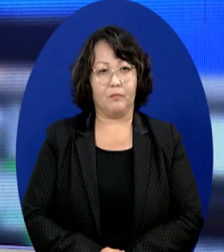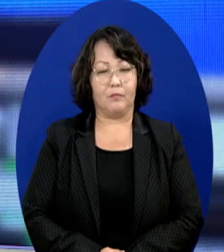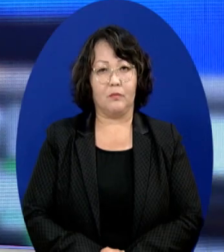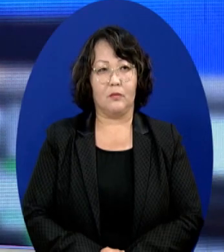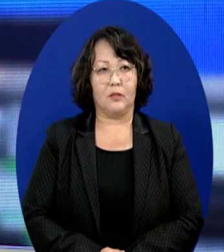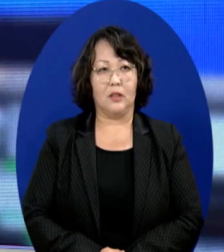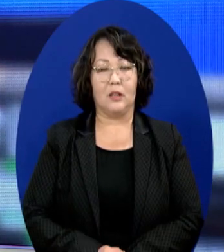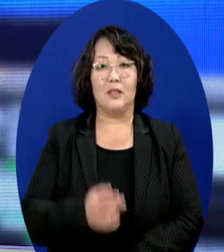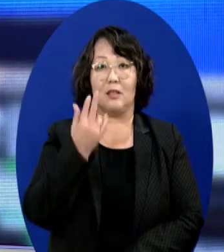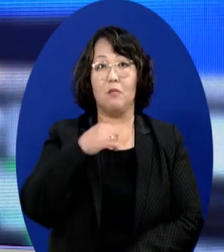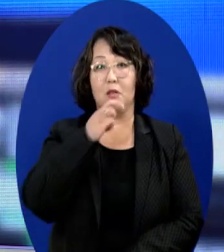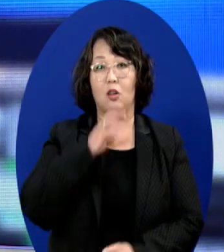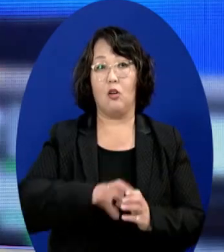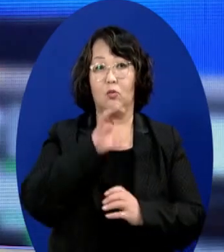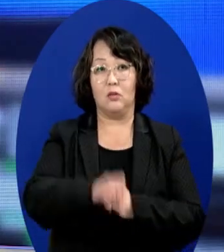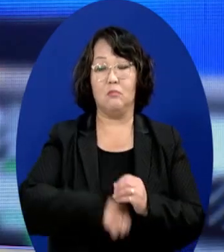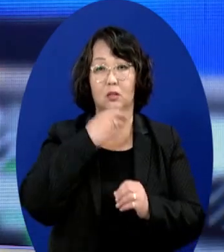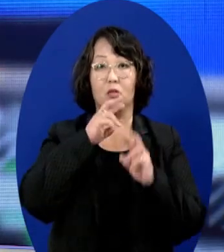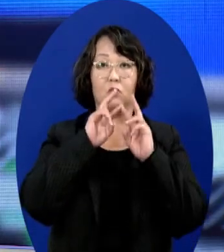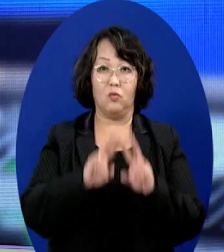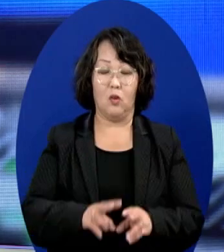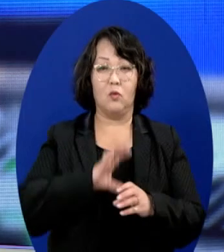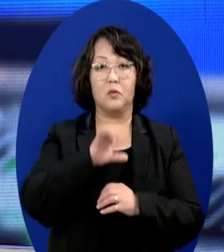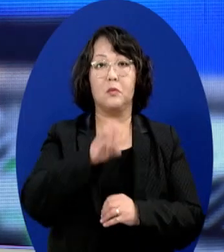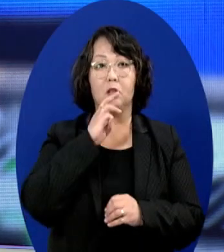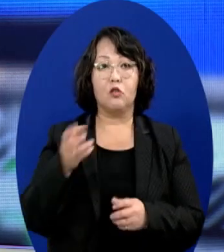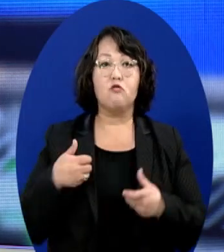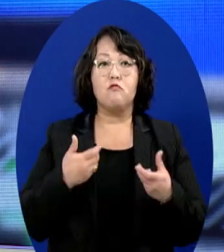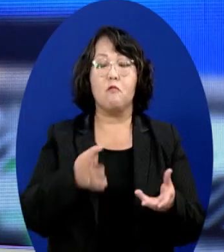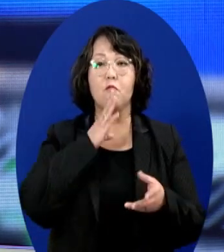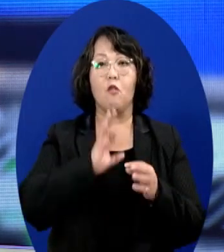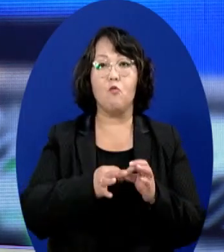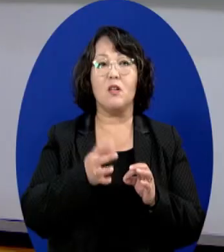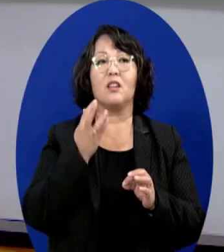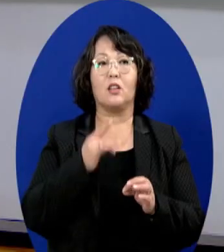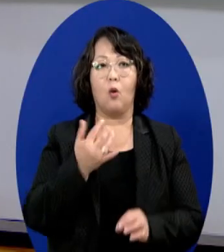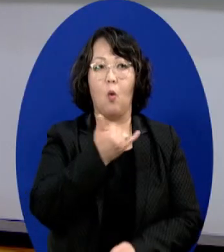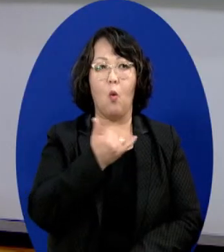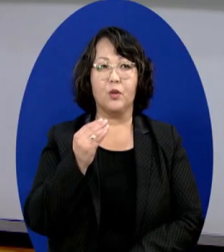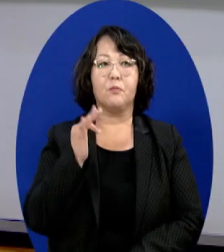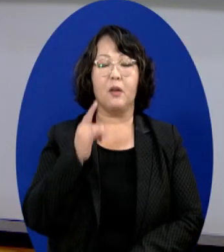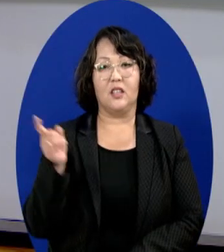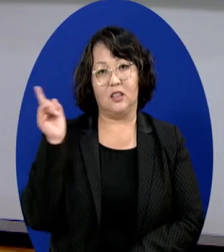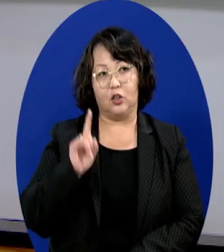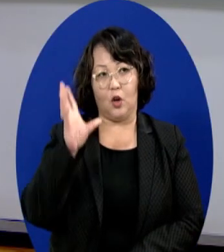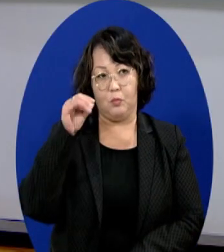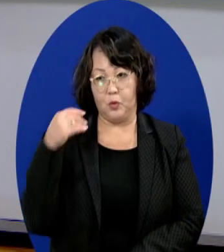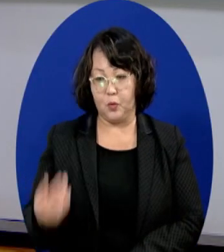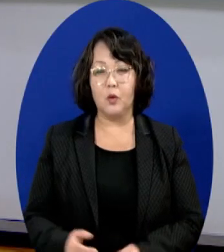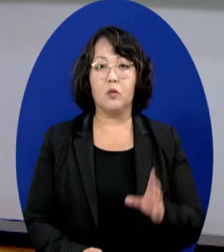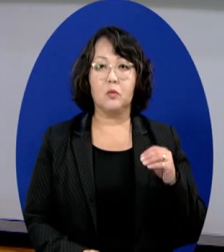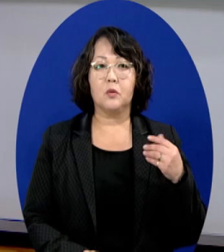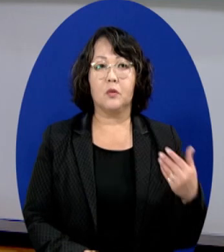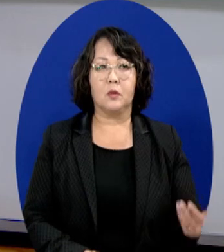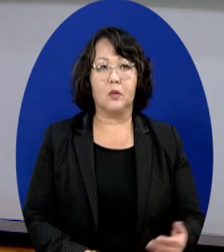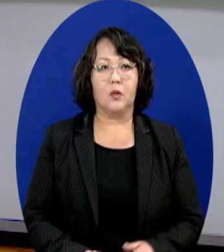Эрхэм үзэгчдээ цагийн хүрд мэдээллийн хөтөлбөр олон улсын мэдээгээр үргэлжилж байна. Олон улсын мэдээлэлээс өргөхээр орчуулагч редактор Уужин Баяр студид ажиллаж байна. Оройн мэндүргэ. Оройн мэндүргэ. Тэгэхээр эх сарын